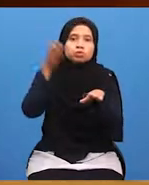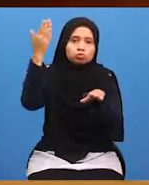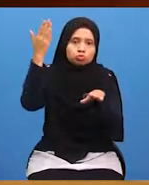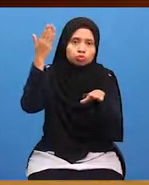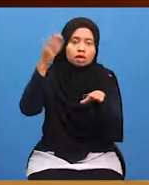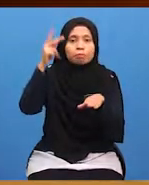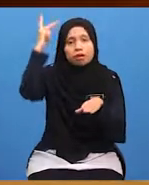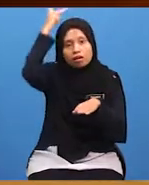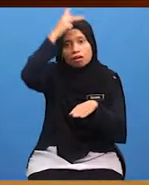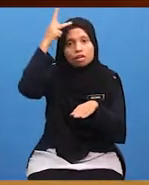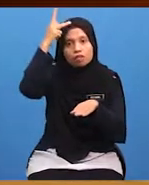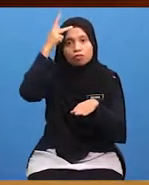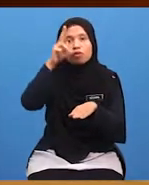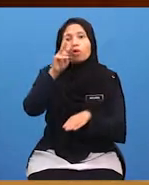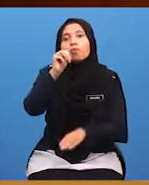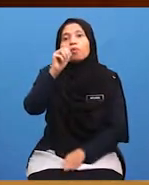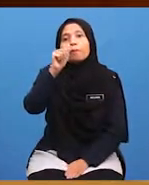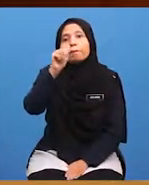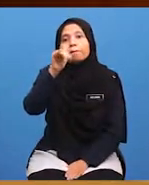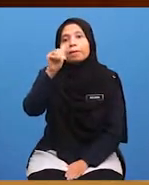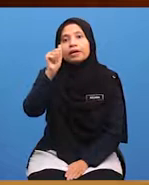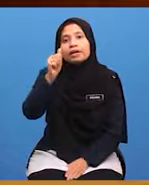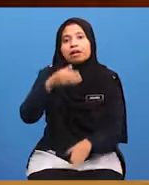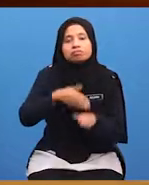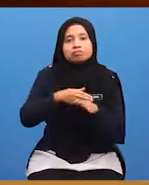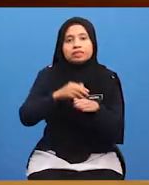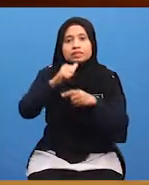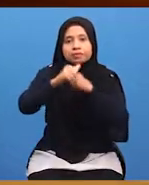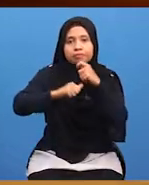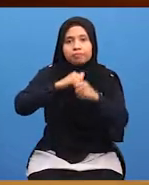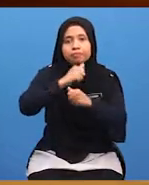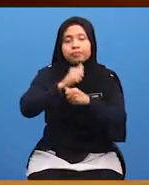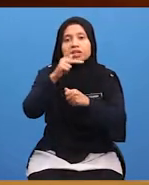Umayyah pada abad ke-7 hingga abad ke-8 Masihi.